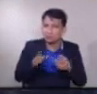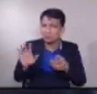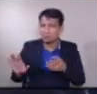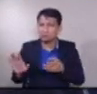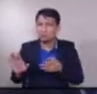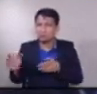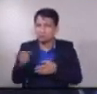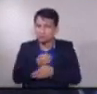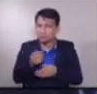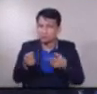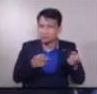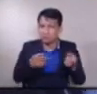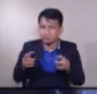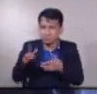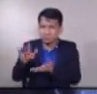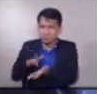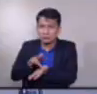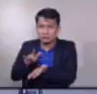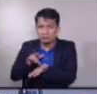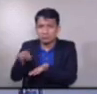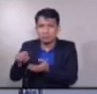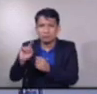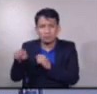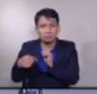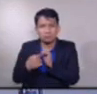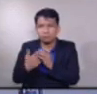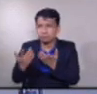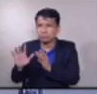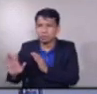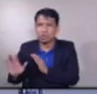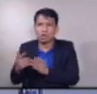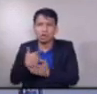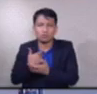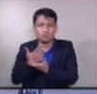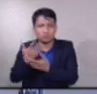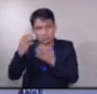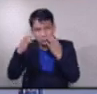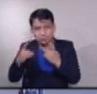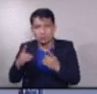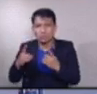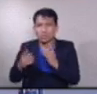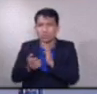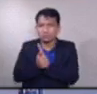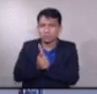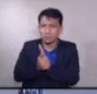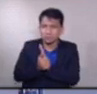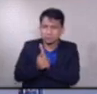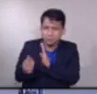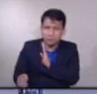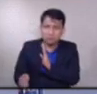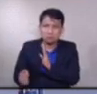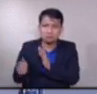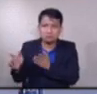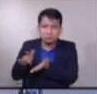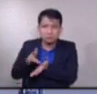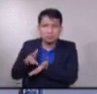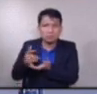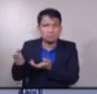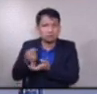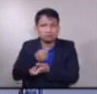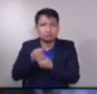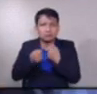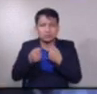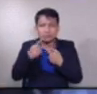manipulation. They took advantage of our illiteracy, they took advantage of our capacity. So, kaya yun ang